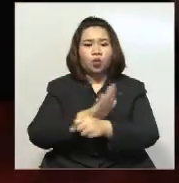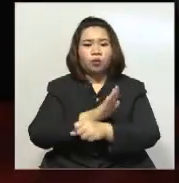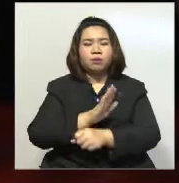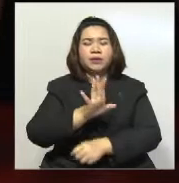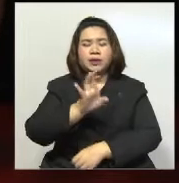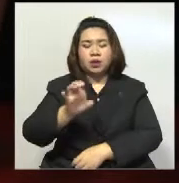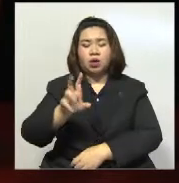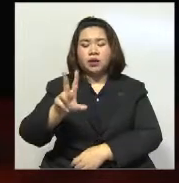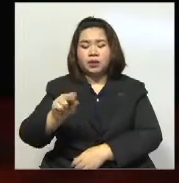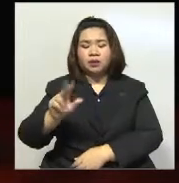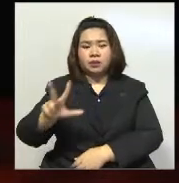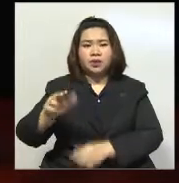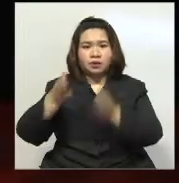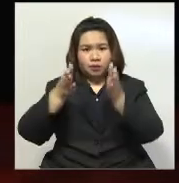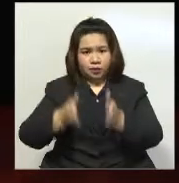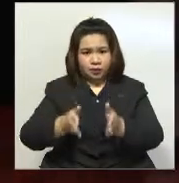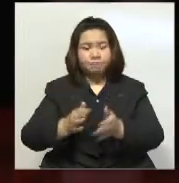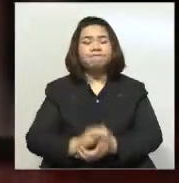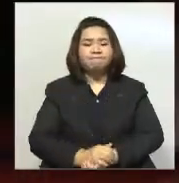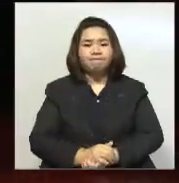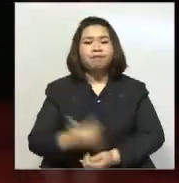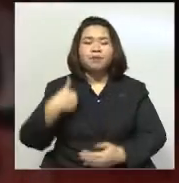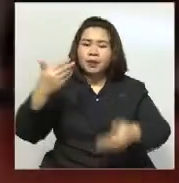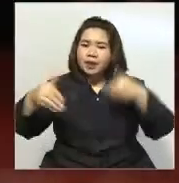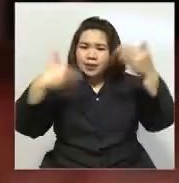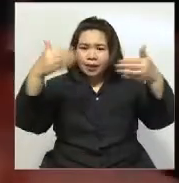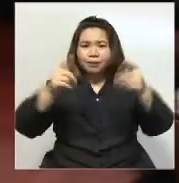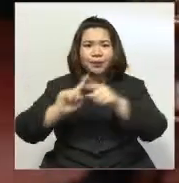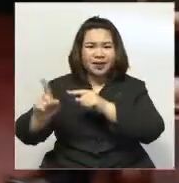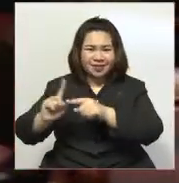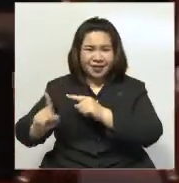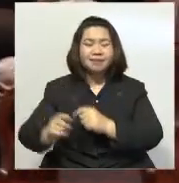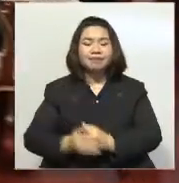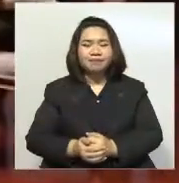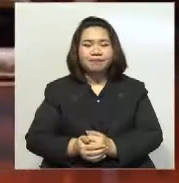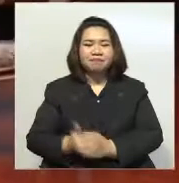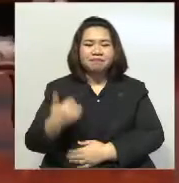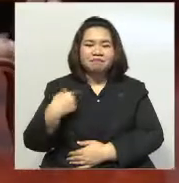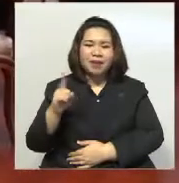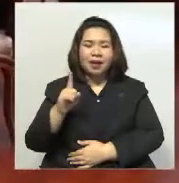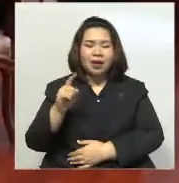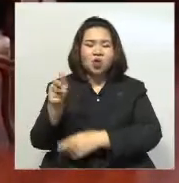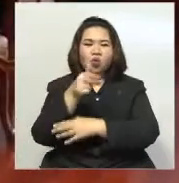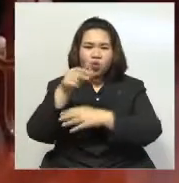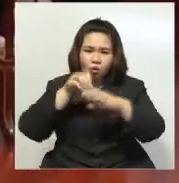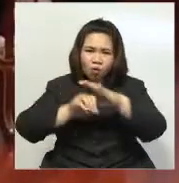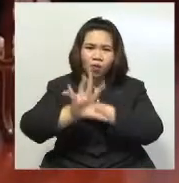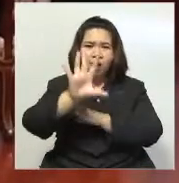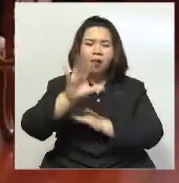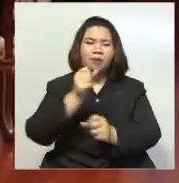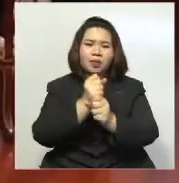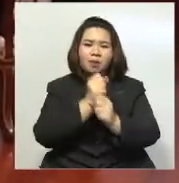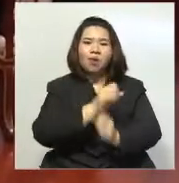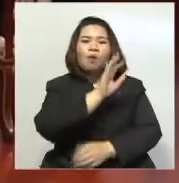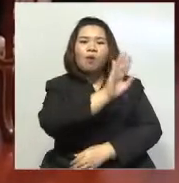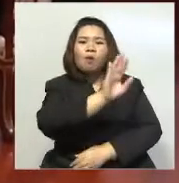ม433คนค่ะภายในงานมีกิจกรรมมากมายเลยนะคะวันนี ้ใช่ค่ะมีการฉายวีดิทัศน์ประวัติและผลง